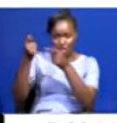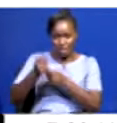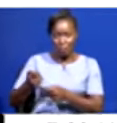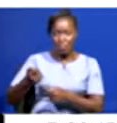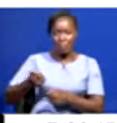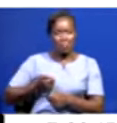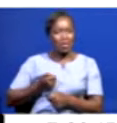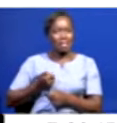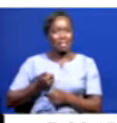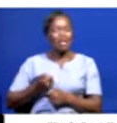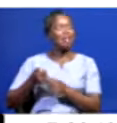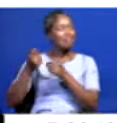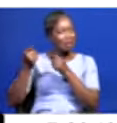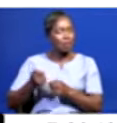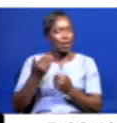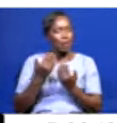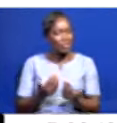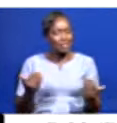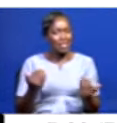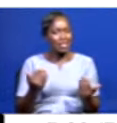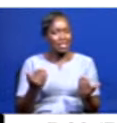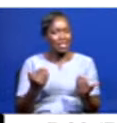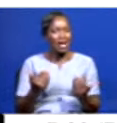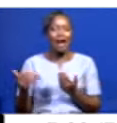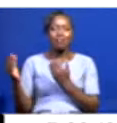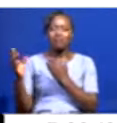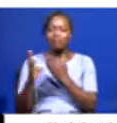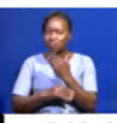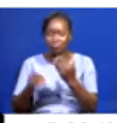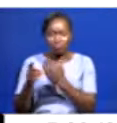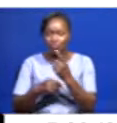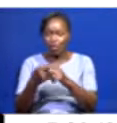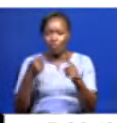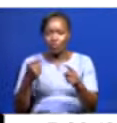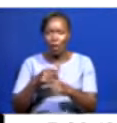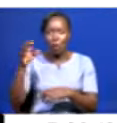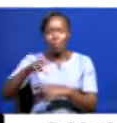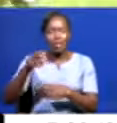come and defile our children, to come and extort money from matatu operators. We cannot allow it.